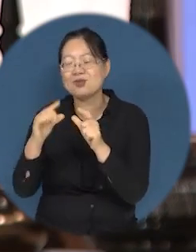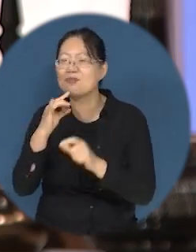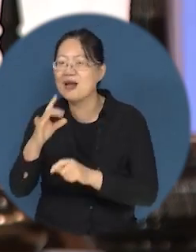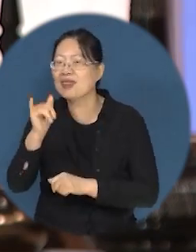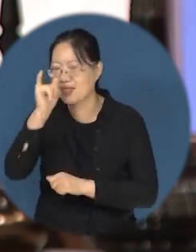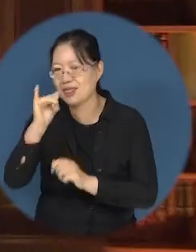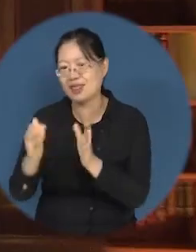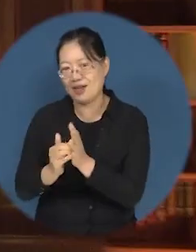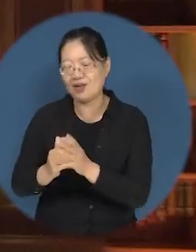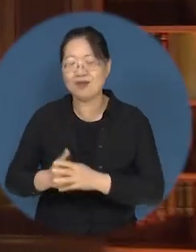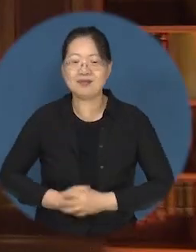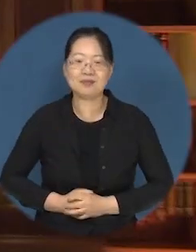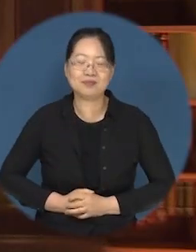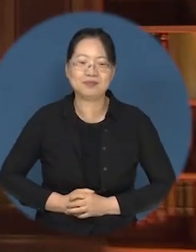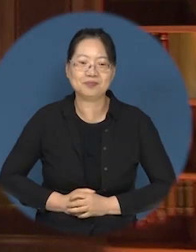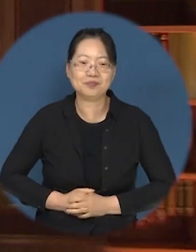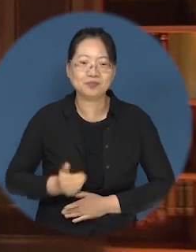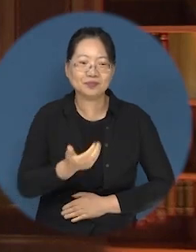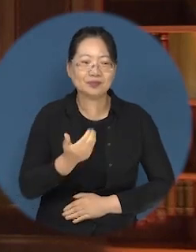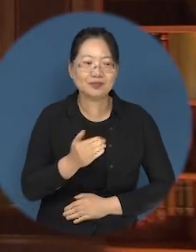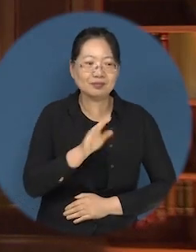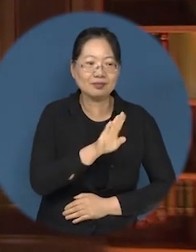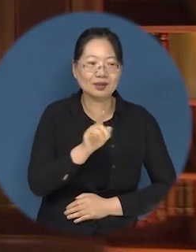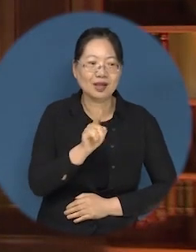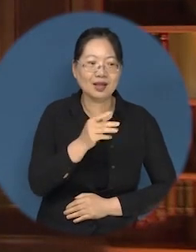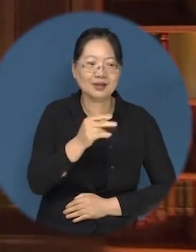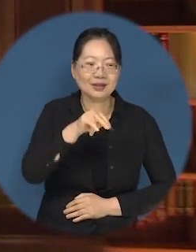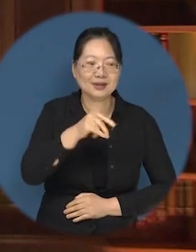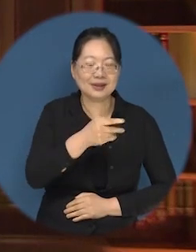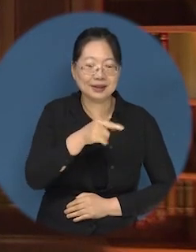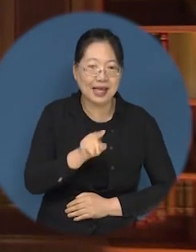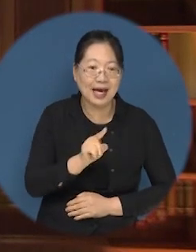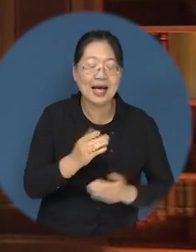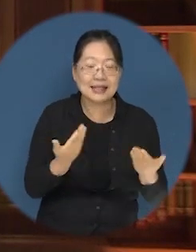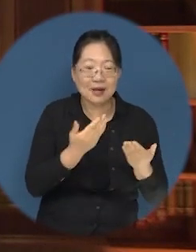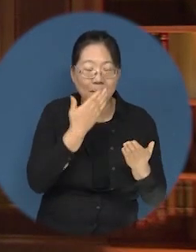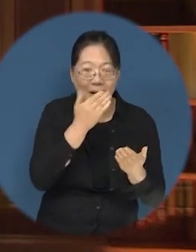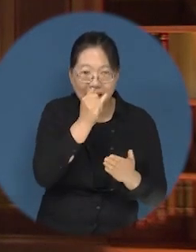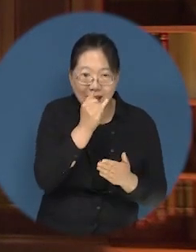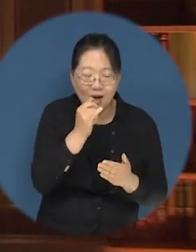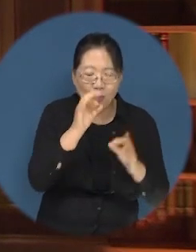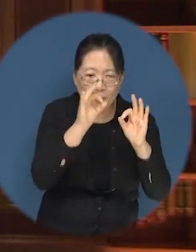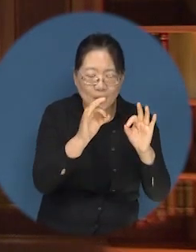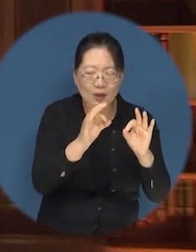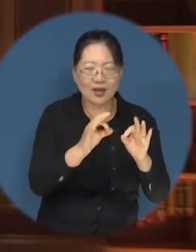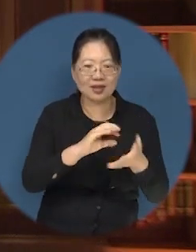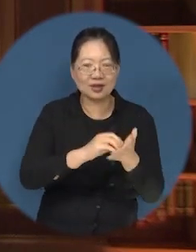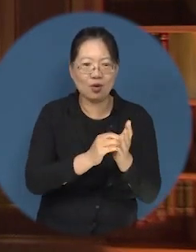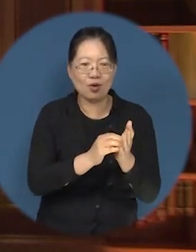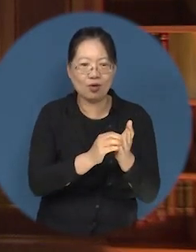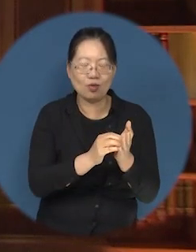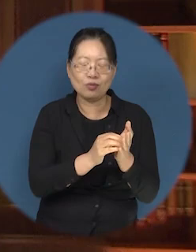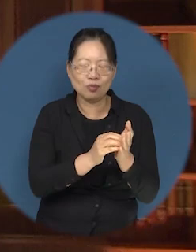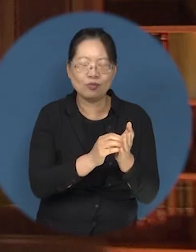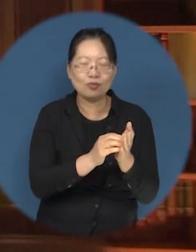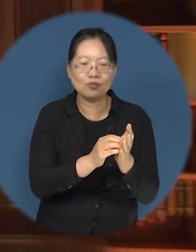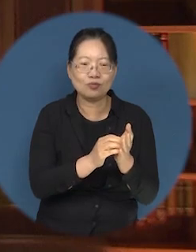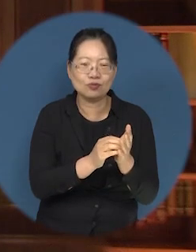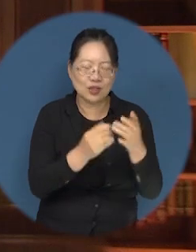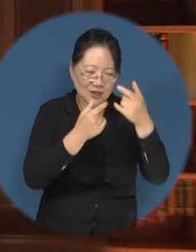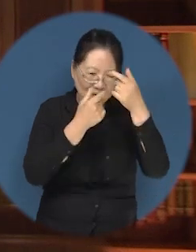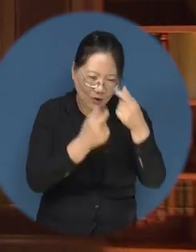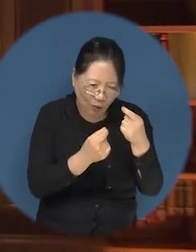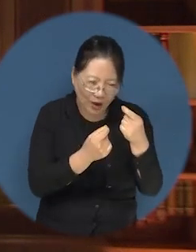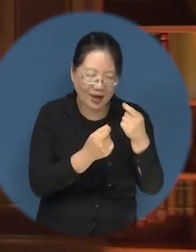겁니다. 예. 아니 방금 제가 바리스타 설명 예. 들으면서 예. 아주 정량을 예. 정확하게 하시는 분들이 있습니다.